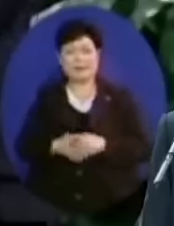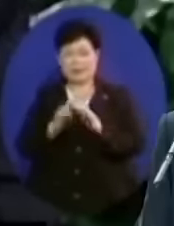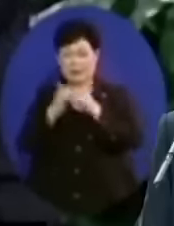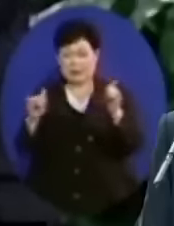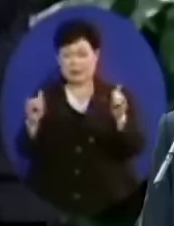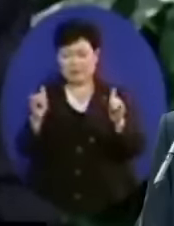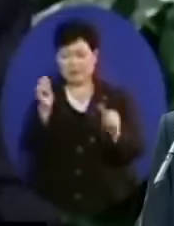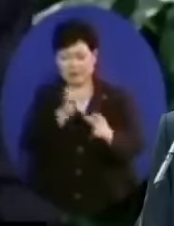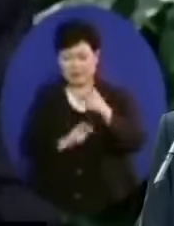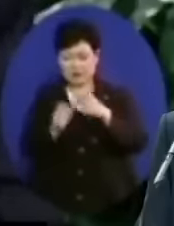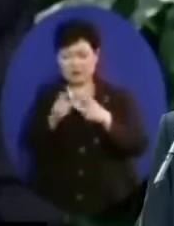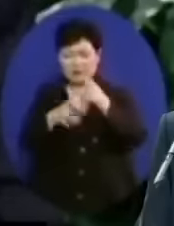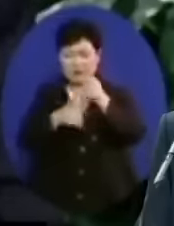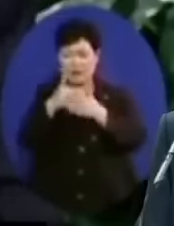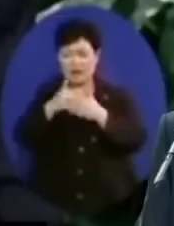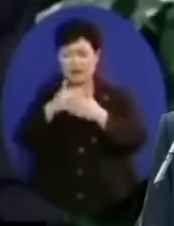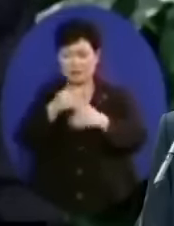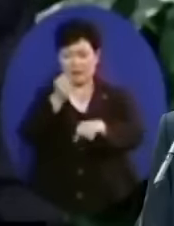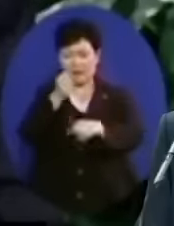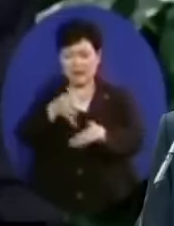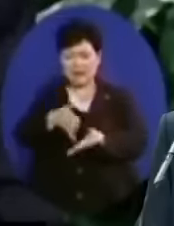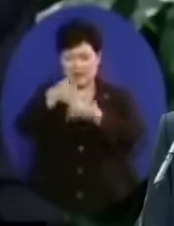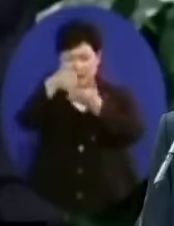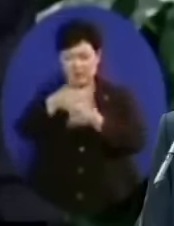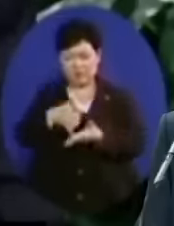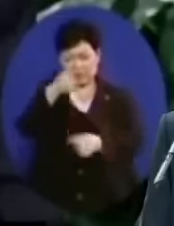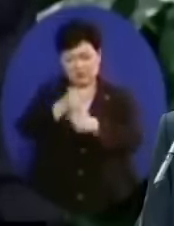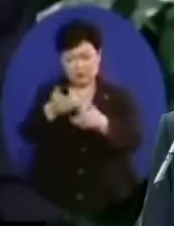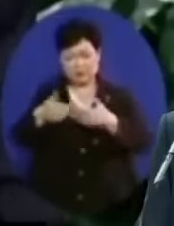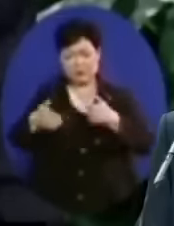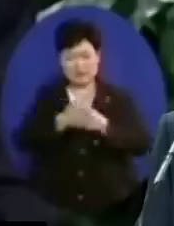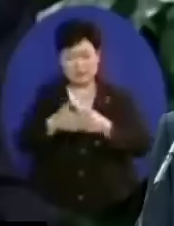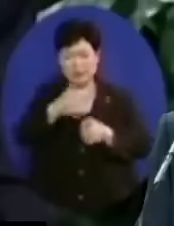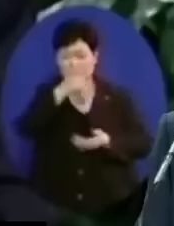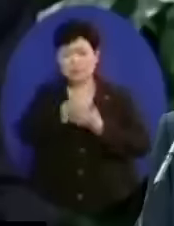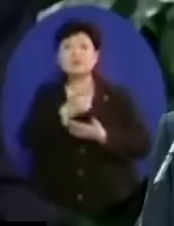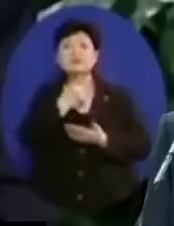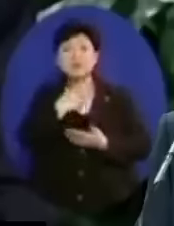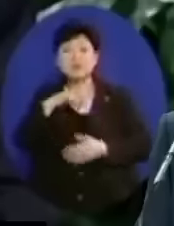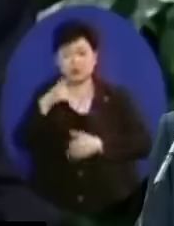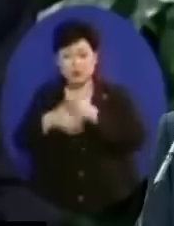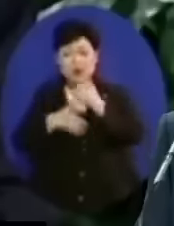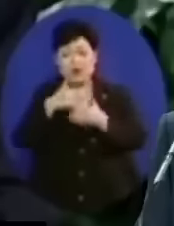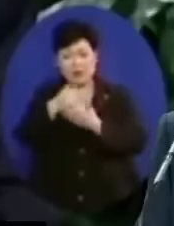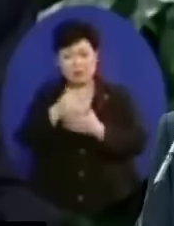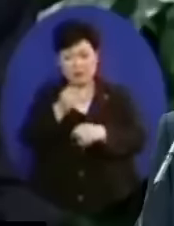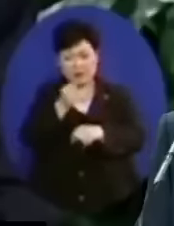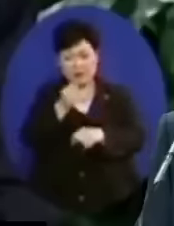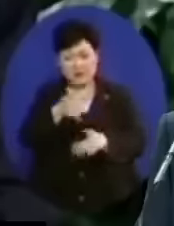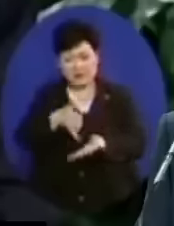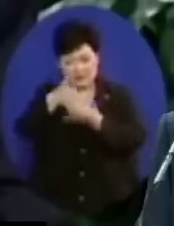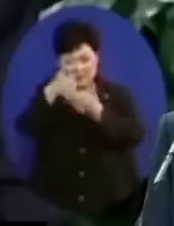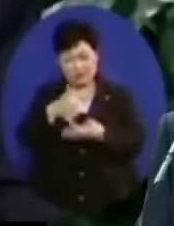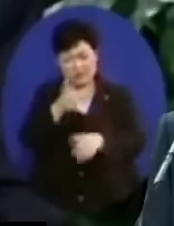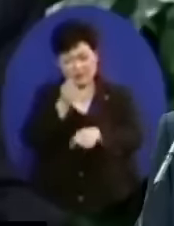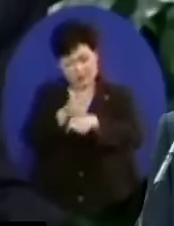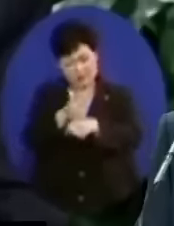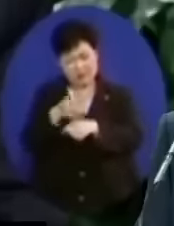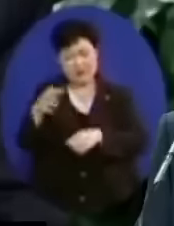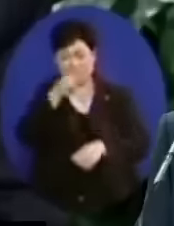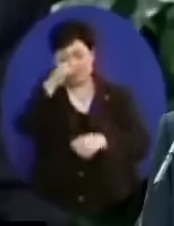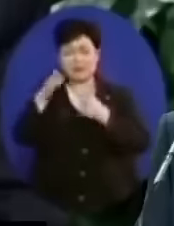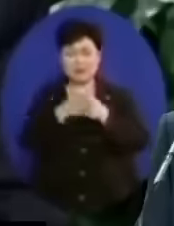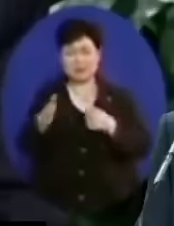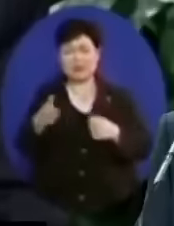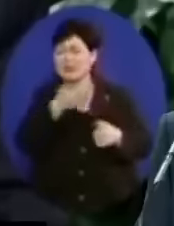사람들은 더구나 하나님의 형상과 모양대로 지음받았기 때문에 비록 타락했어도 하나님의 형상과 모양을 가지고 있습니다.